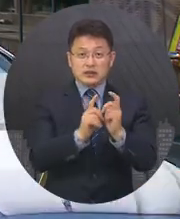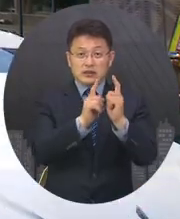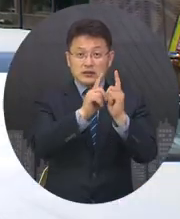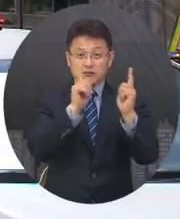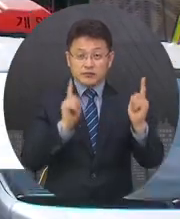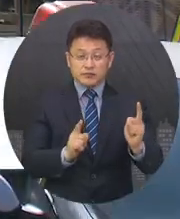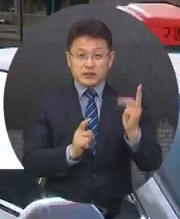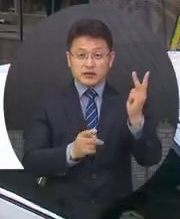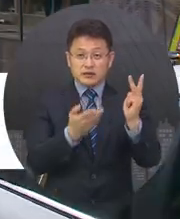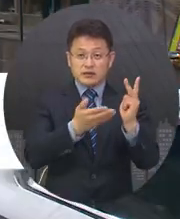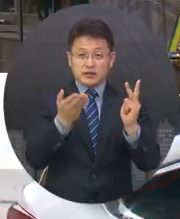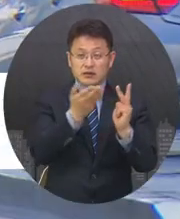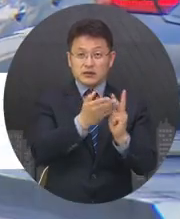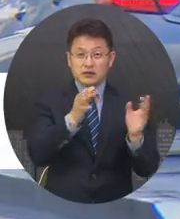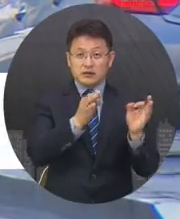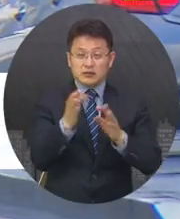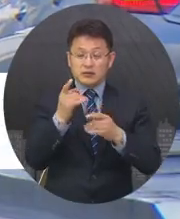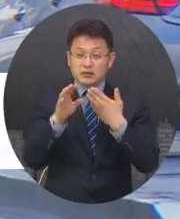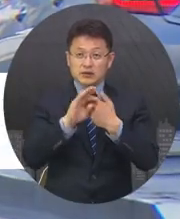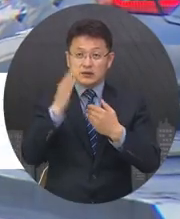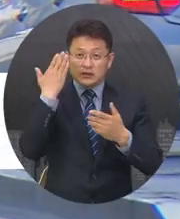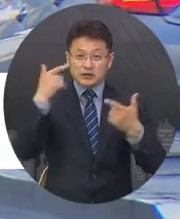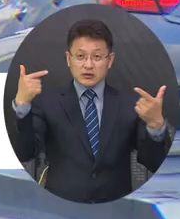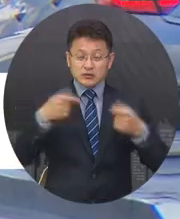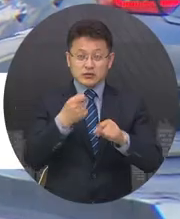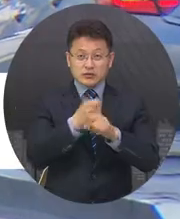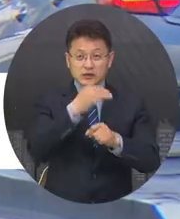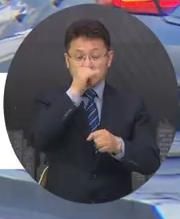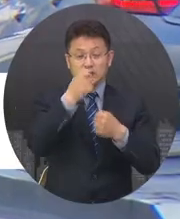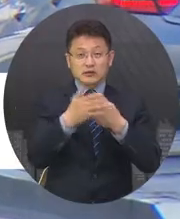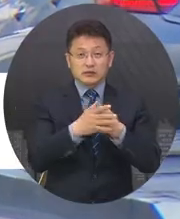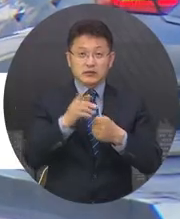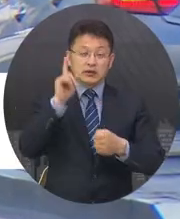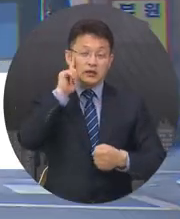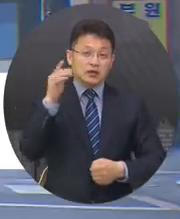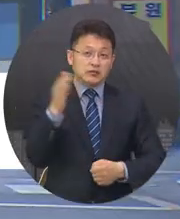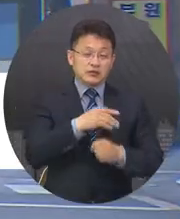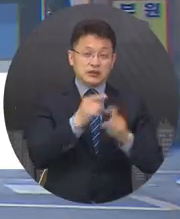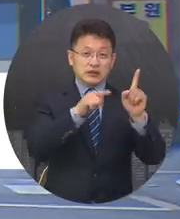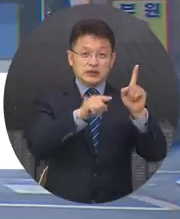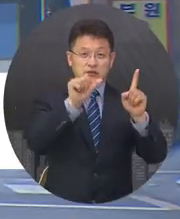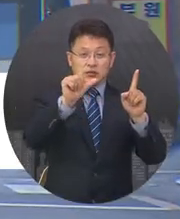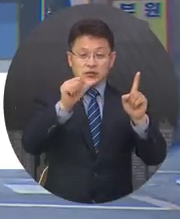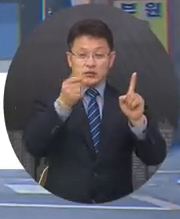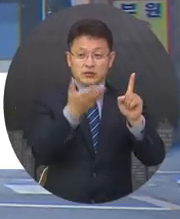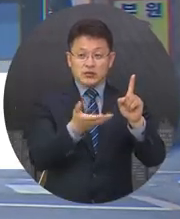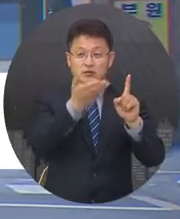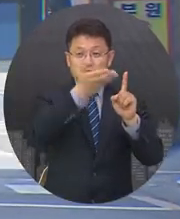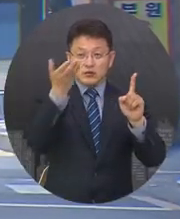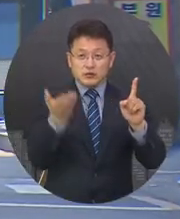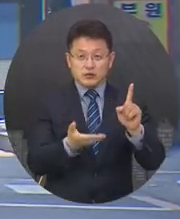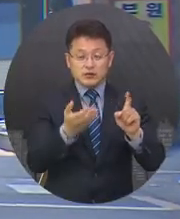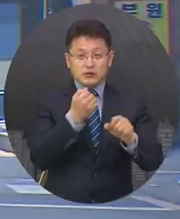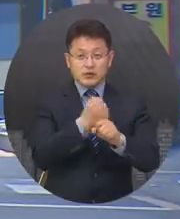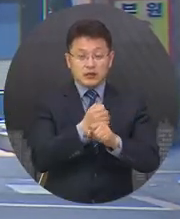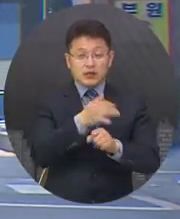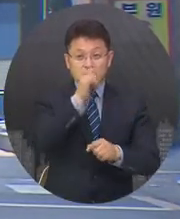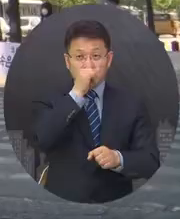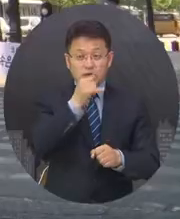2단계로 격상했던 김해시는 최근에 감소세를 감안해 내일부터 1.5단계로 하향 조정하는